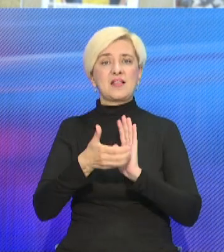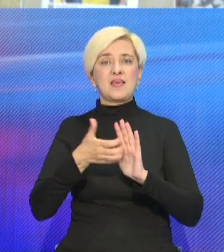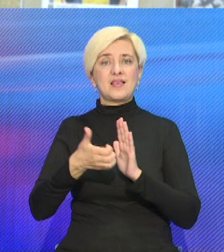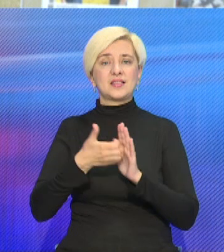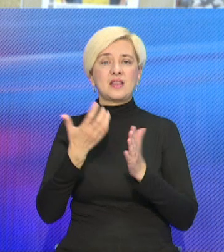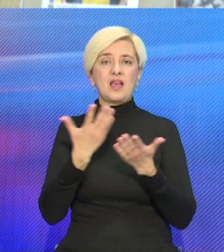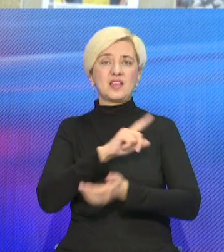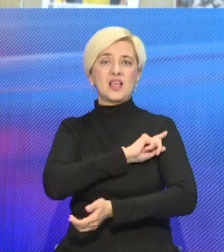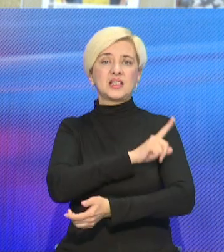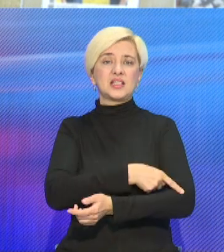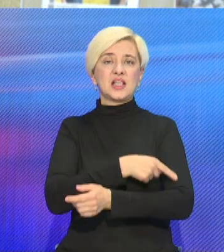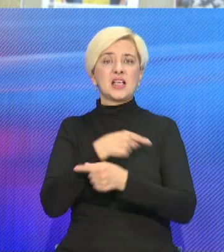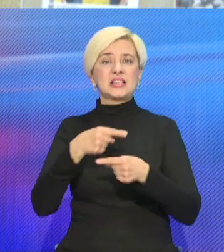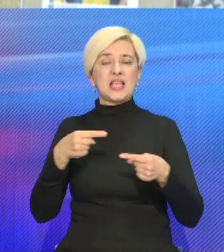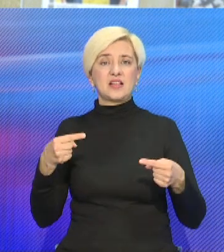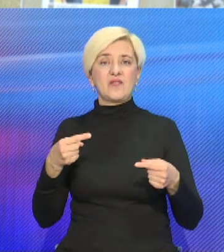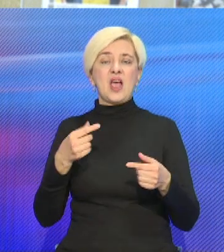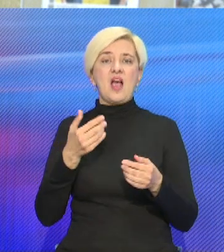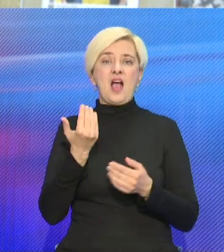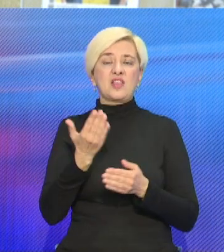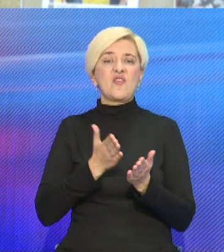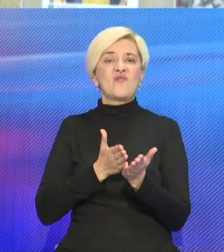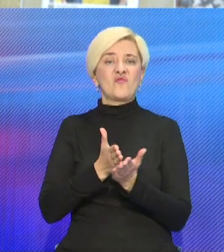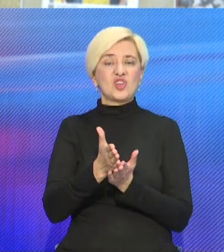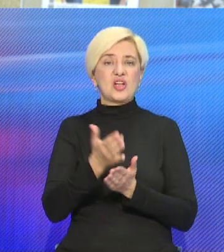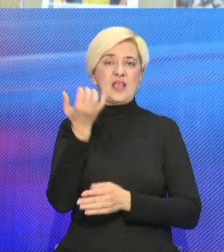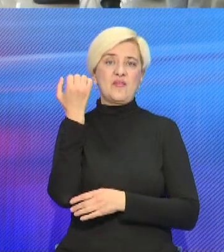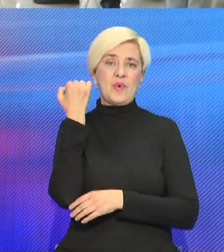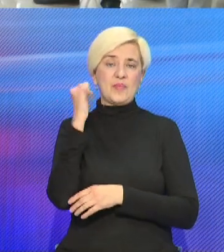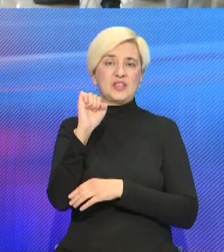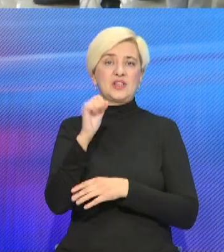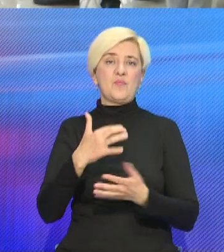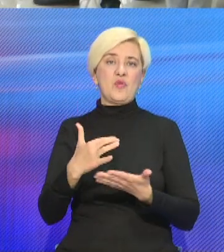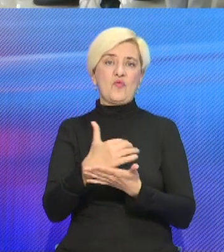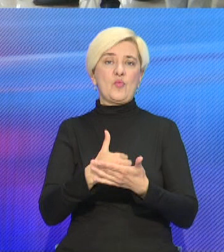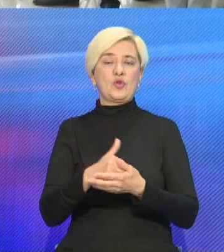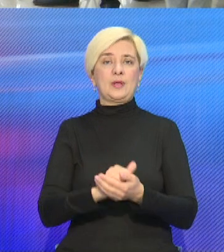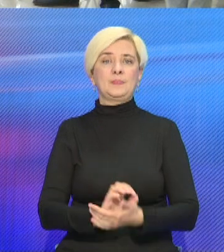каких-то сил, средств, они вийшли победителями в уборці.